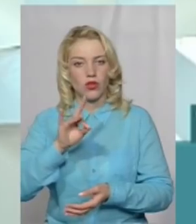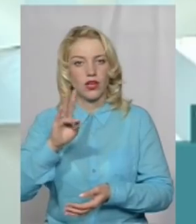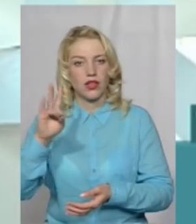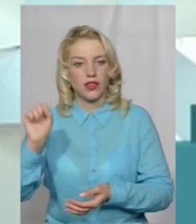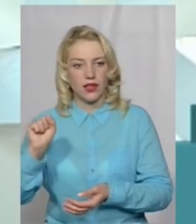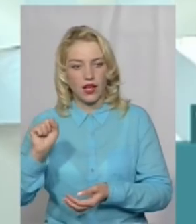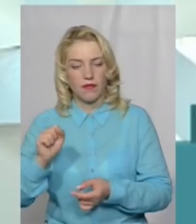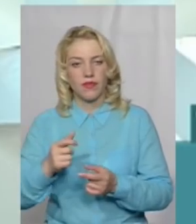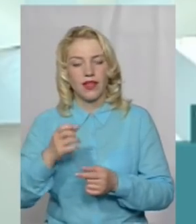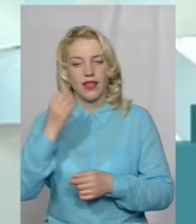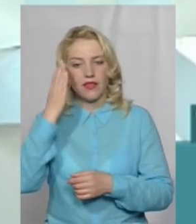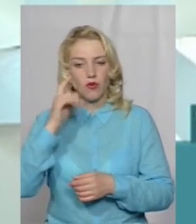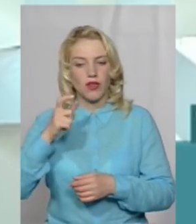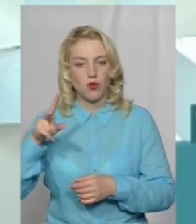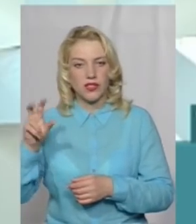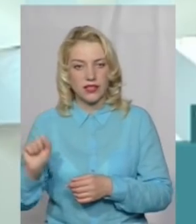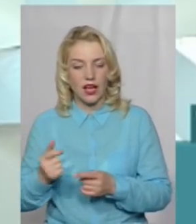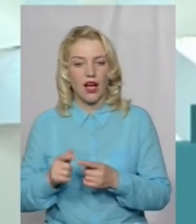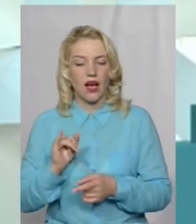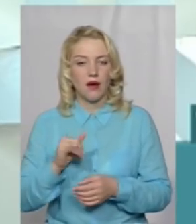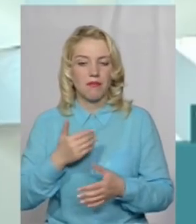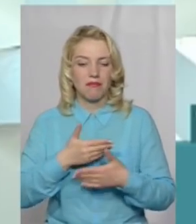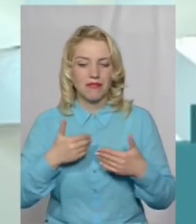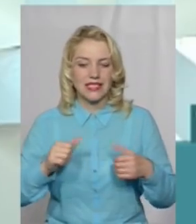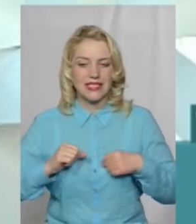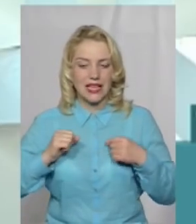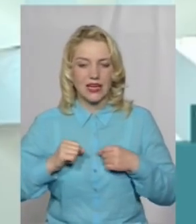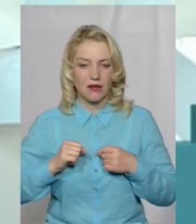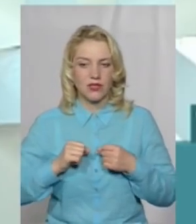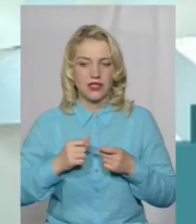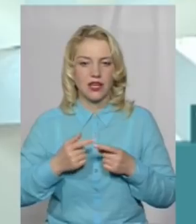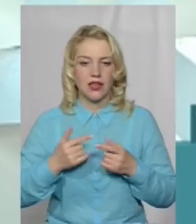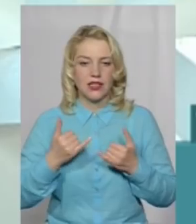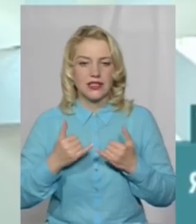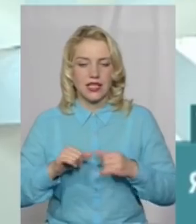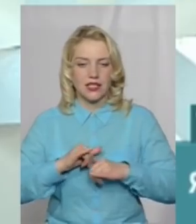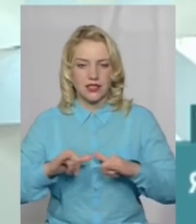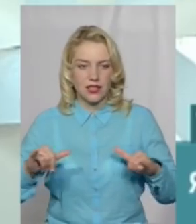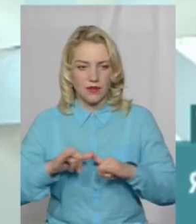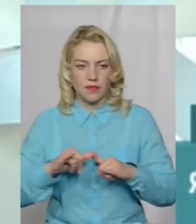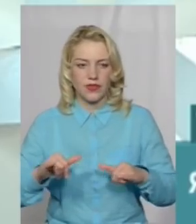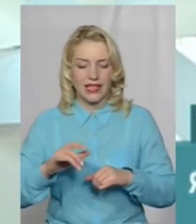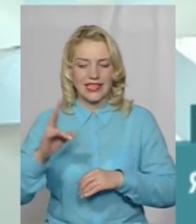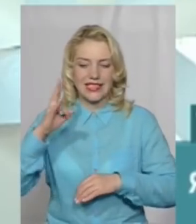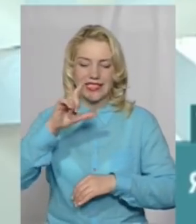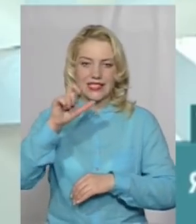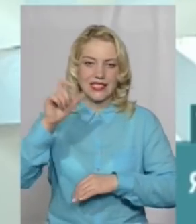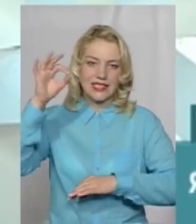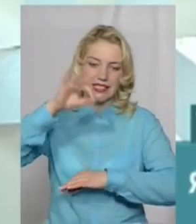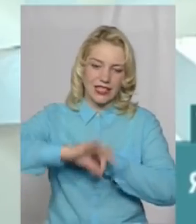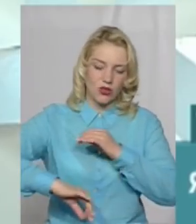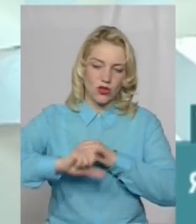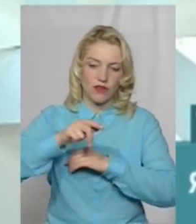і японського, і європейського ми стараємося сьогодні культивувати. Є сьогодні великий досвід вирощення в країнах Східної Європи і також